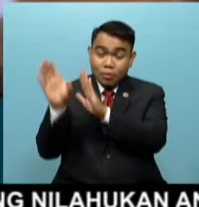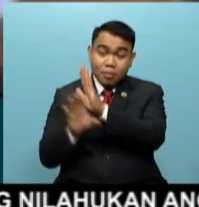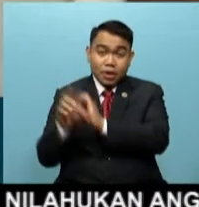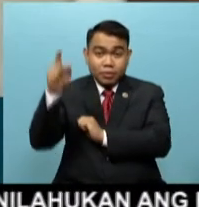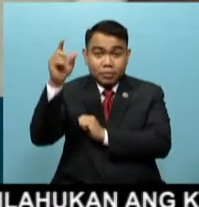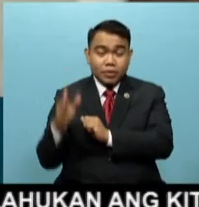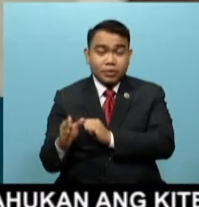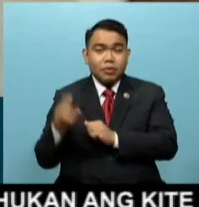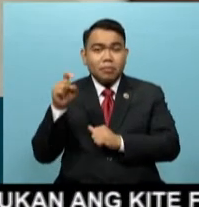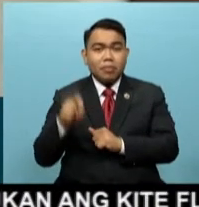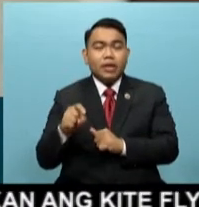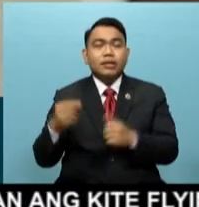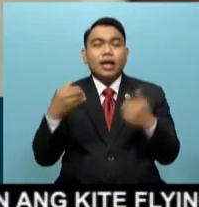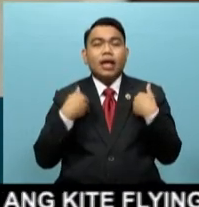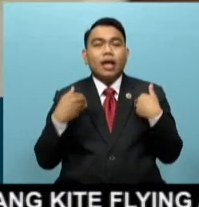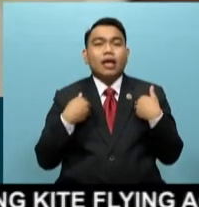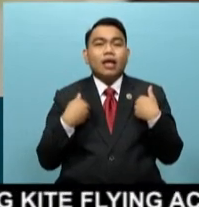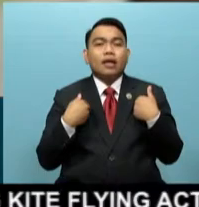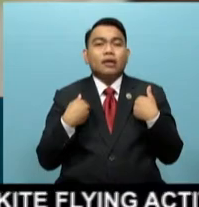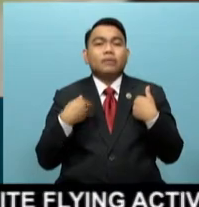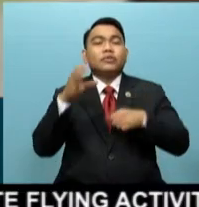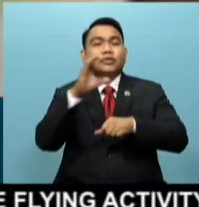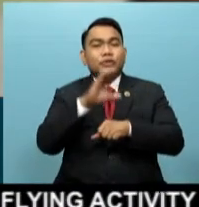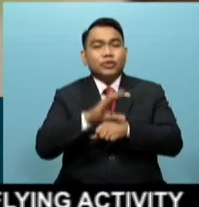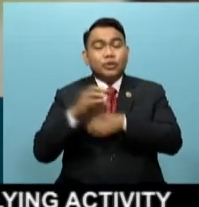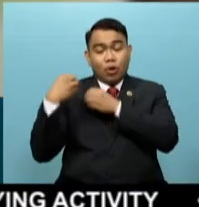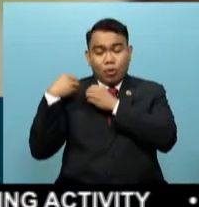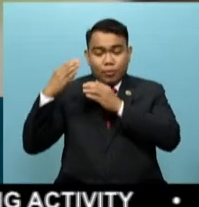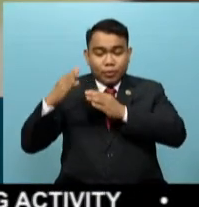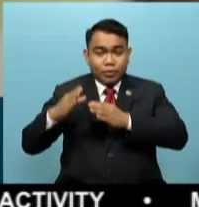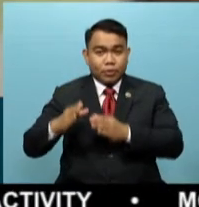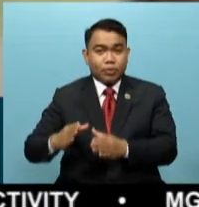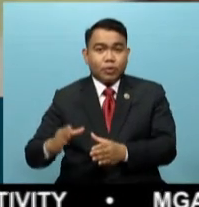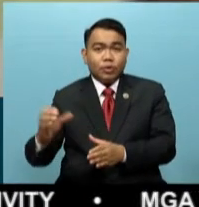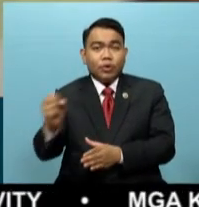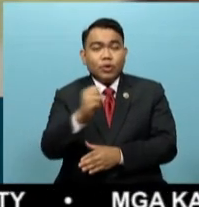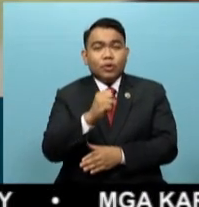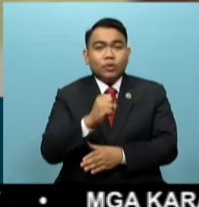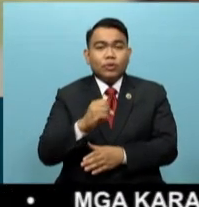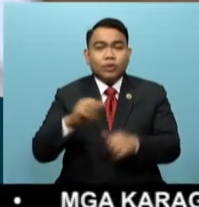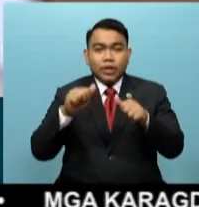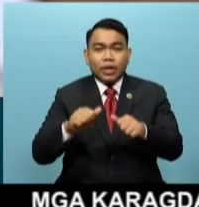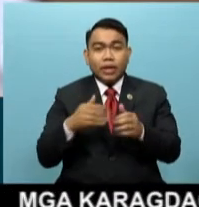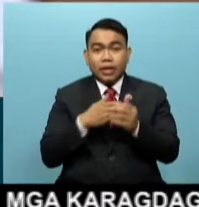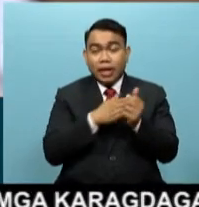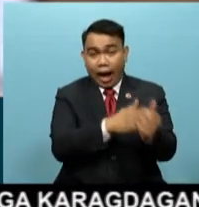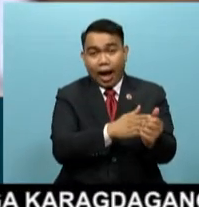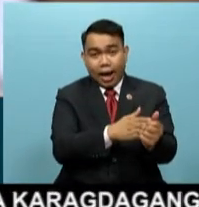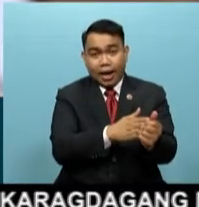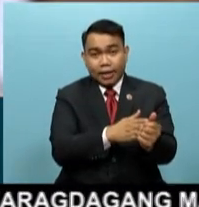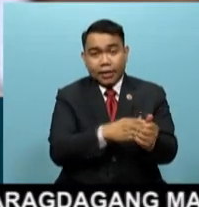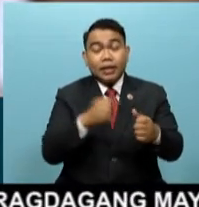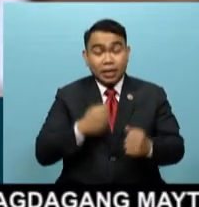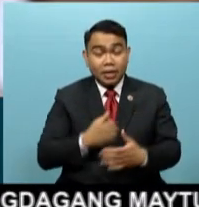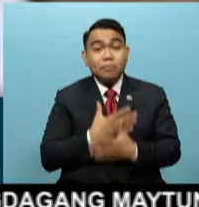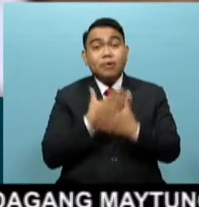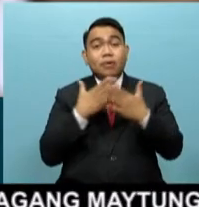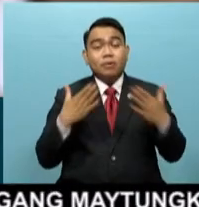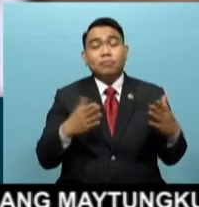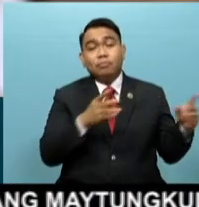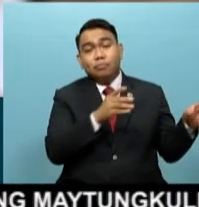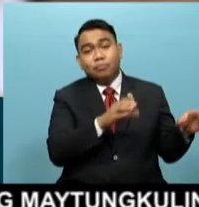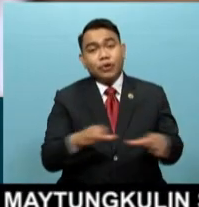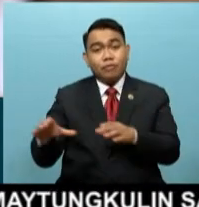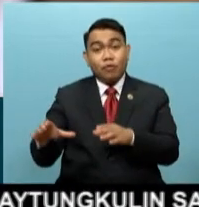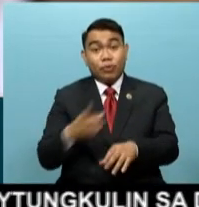sa dapat taglayin ng isang may tungkulin upang maging mabisa at ito ang maging gabay nila at inspirasyon sa pagtupad